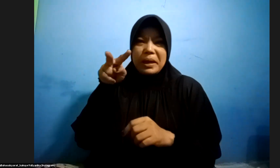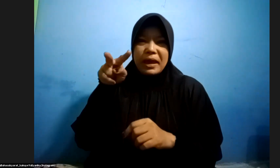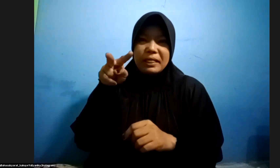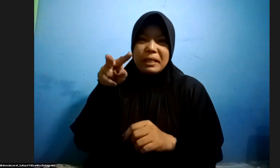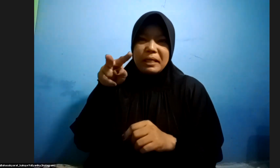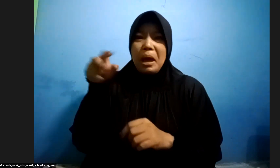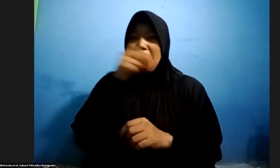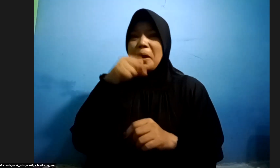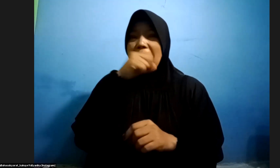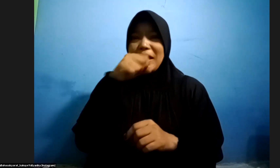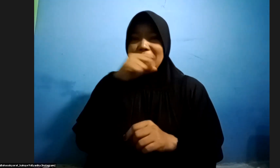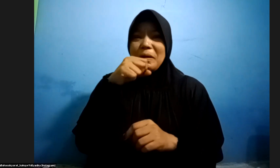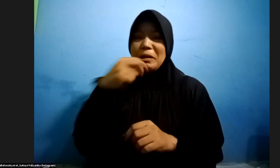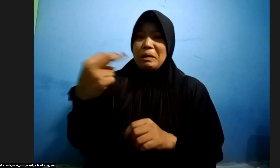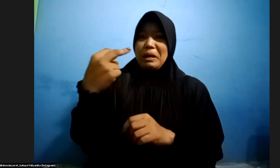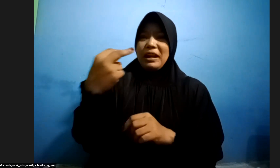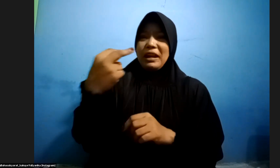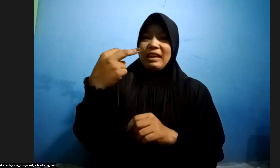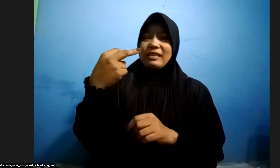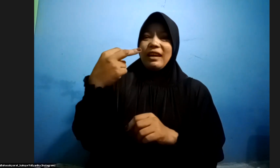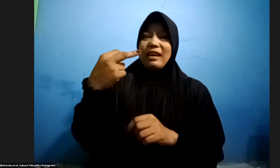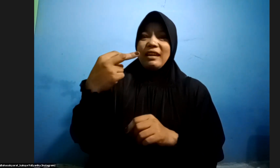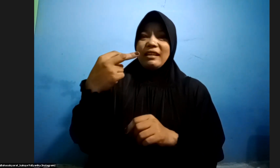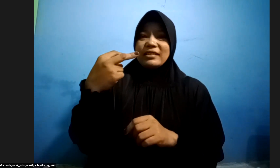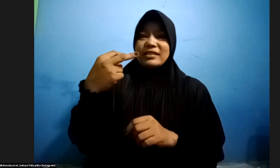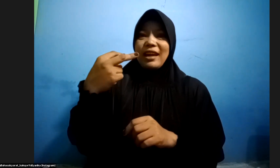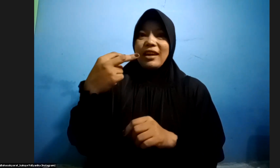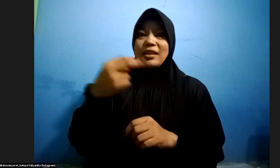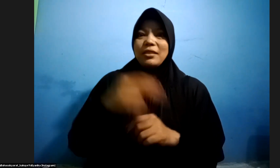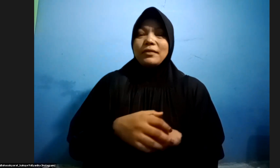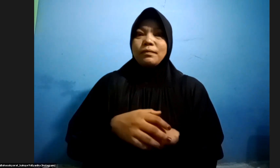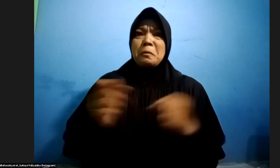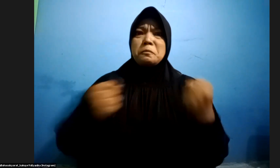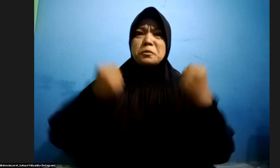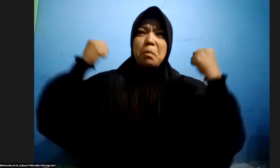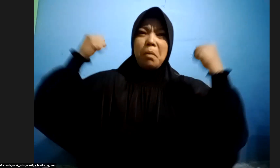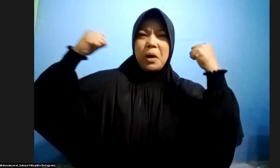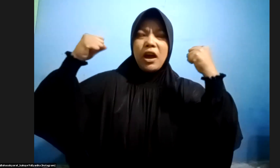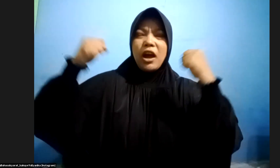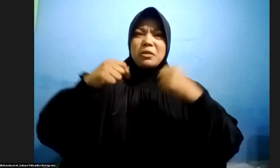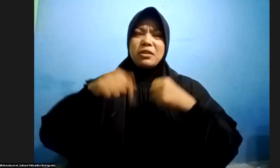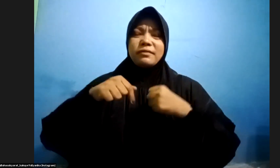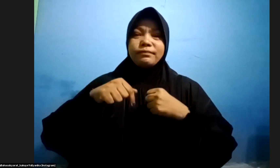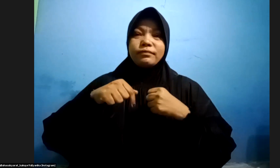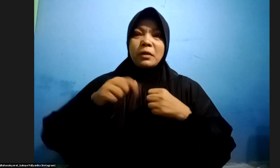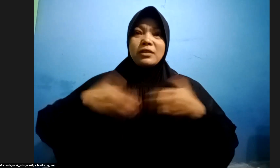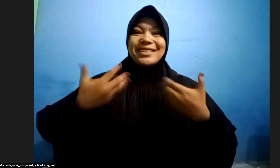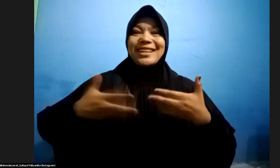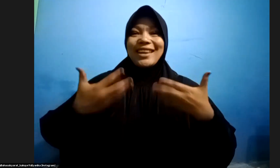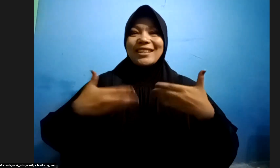moderator yang saking nggak sabarnya, saking semangatnya nih ini terus ya, ceria banget kayak